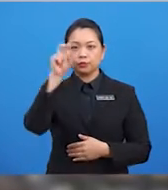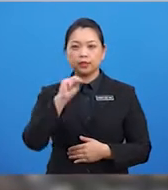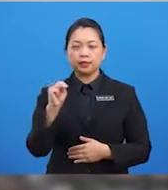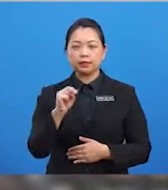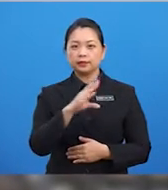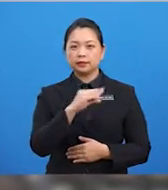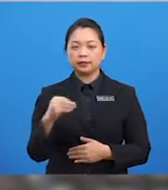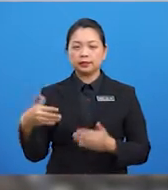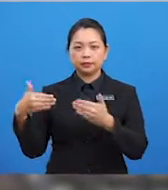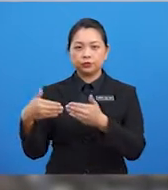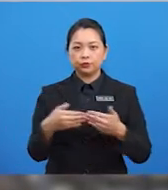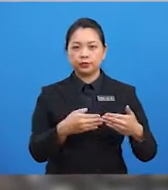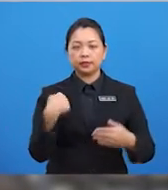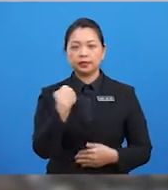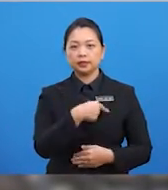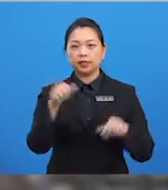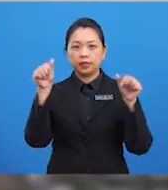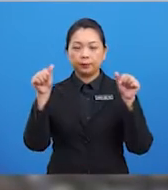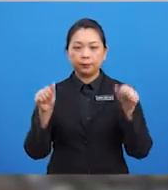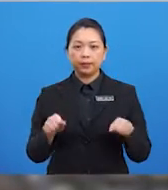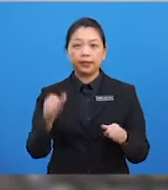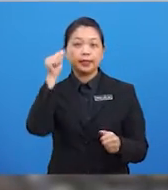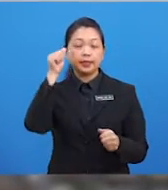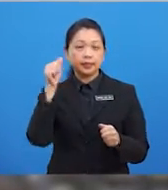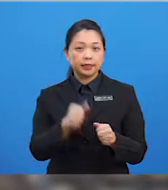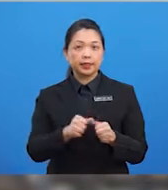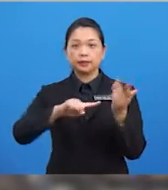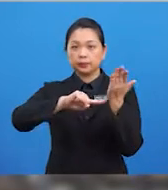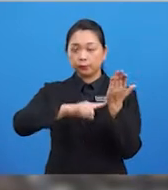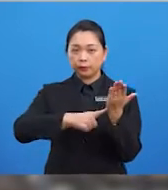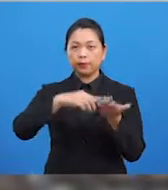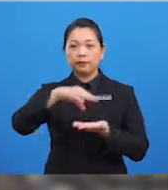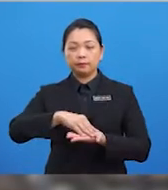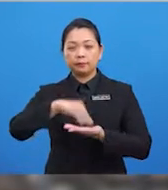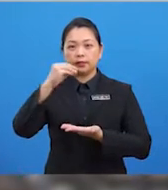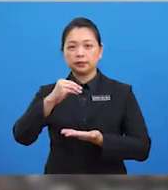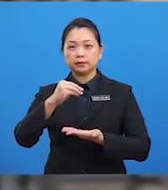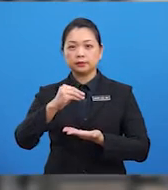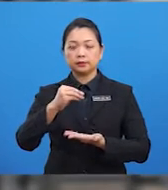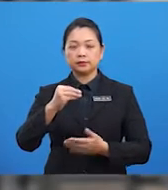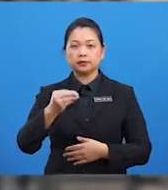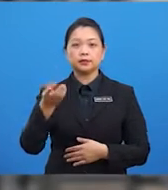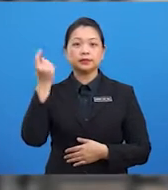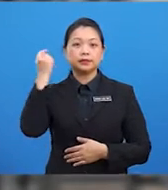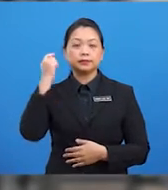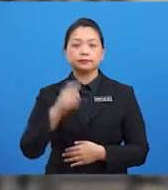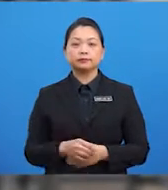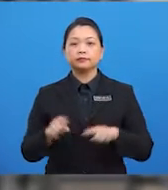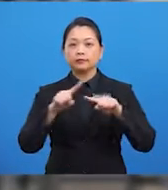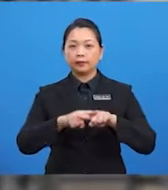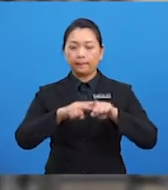dan seterusnya kita boleh ingat semula pembelajaran lalu.